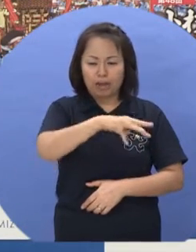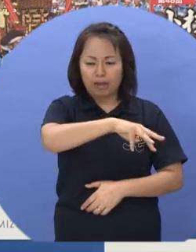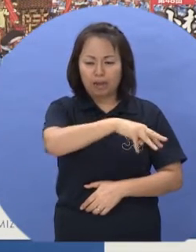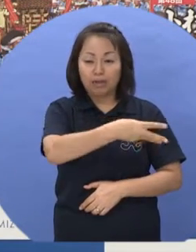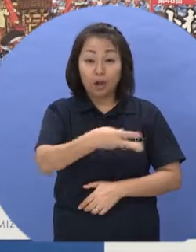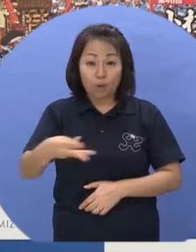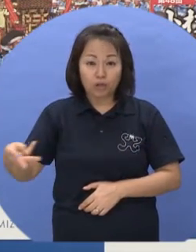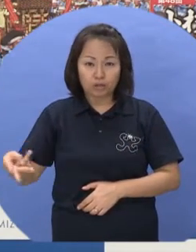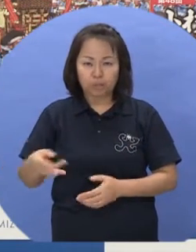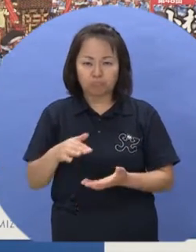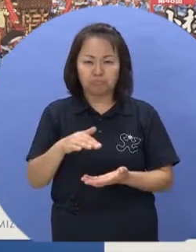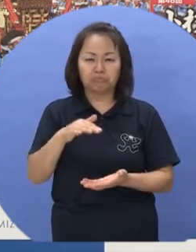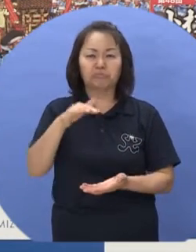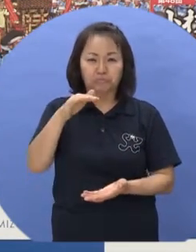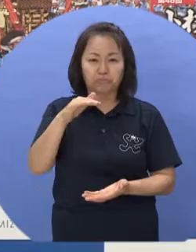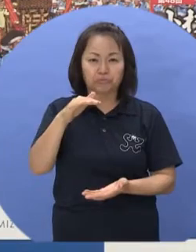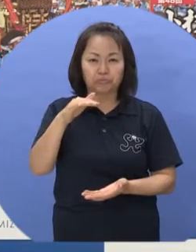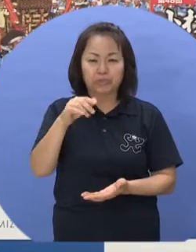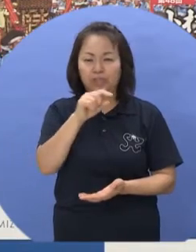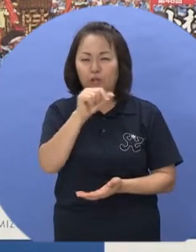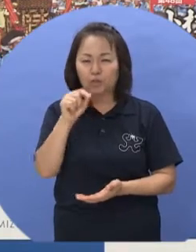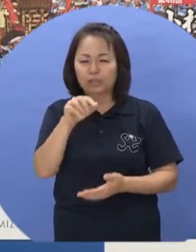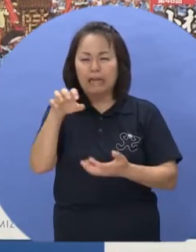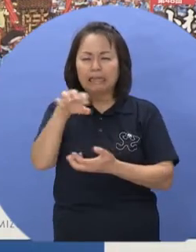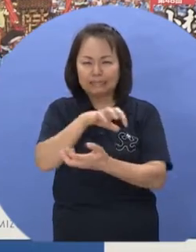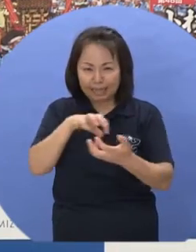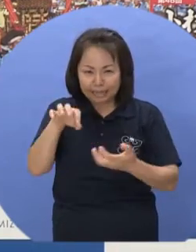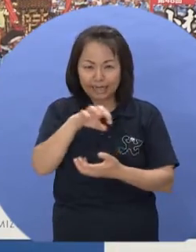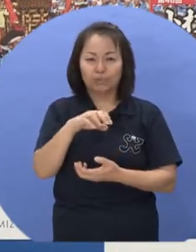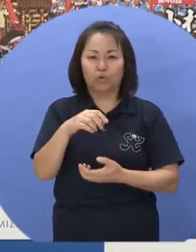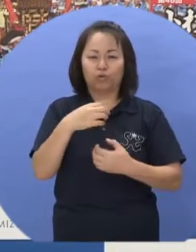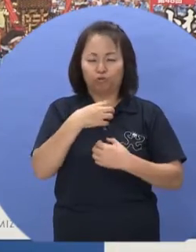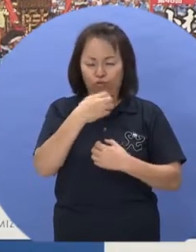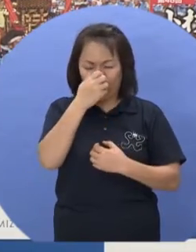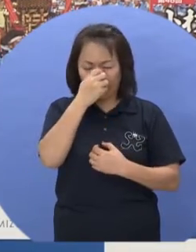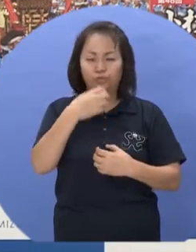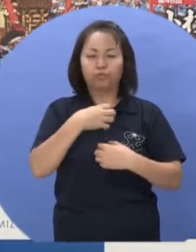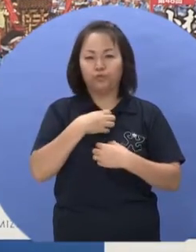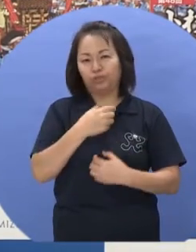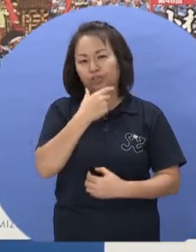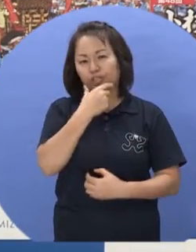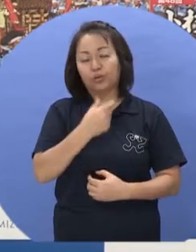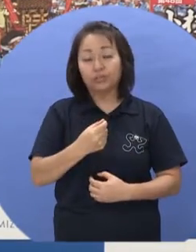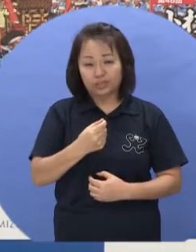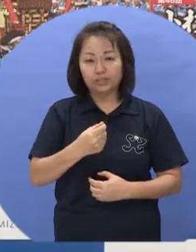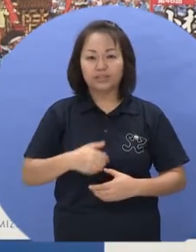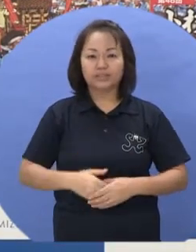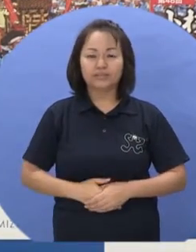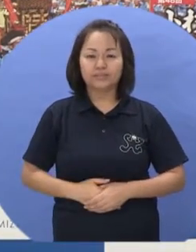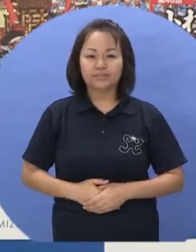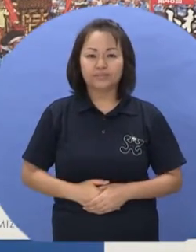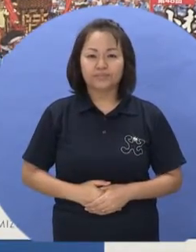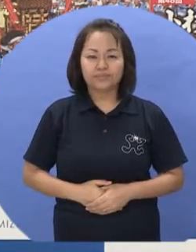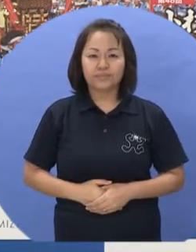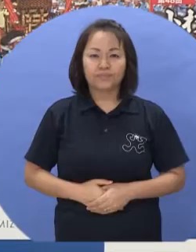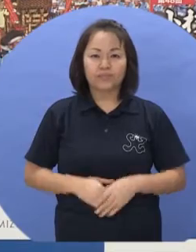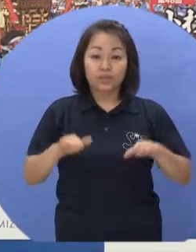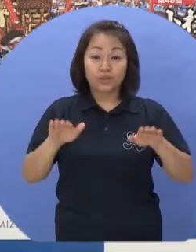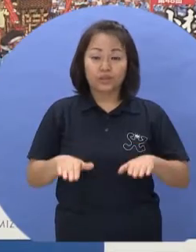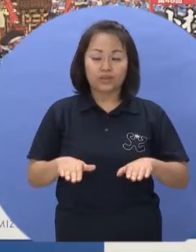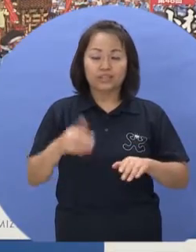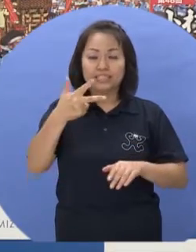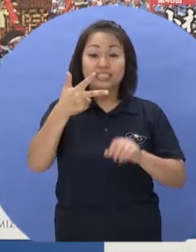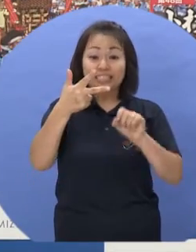り、また土砂災害などにも十分ご注意いただきたいというふうに思っております。さて、今日から7